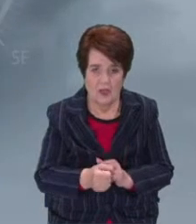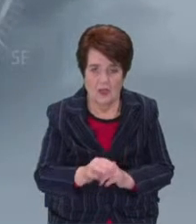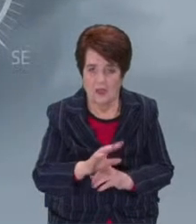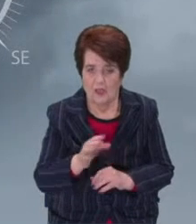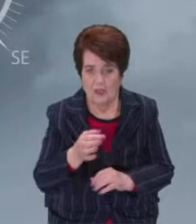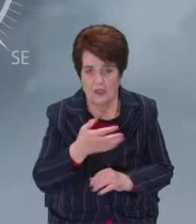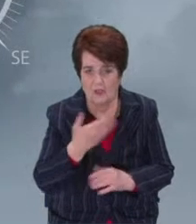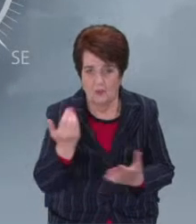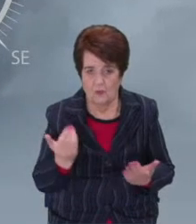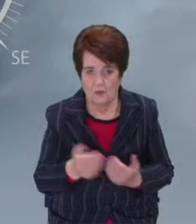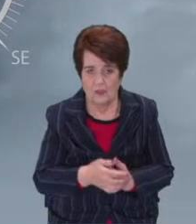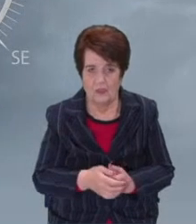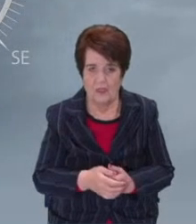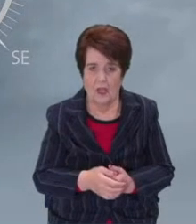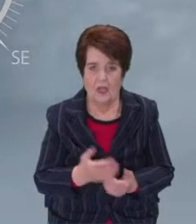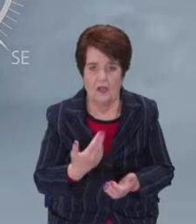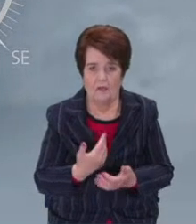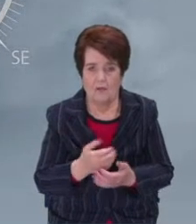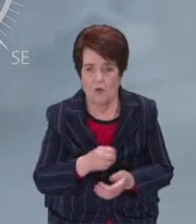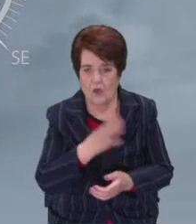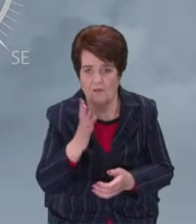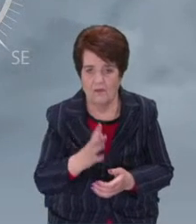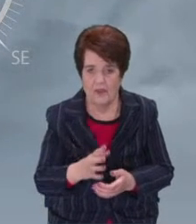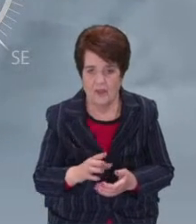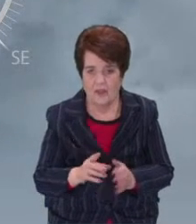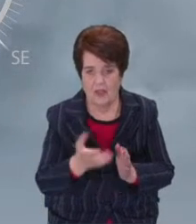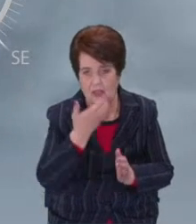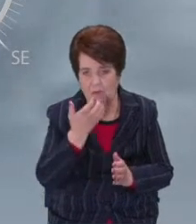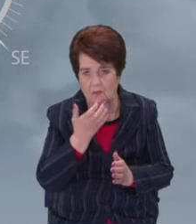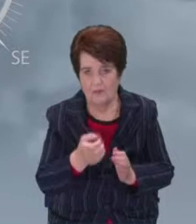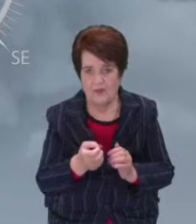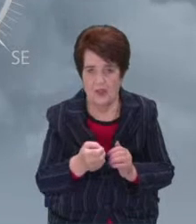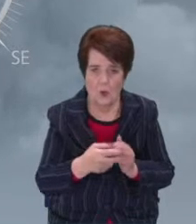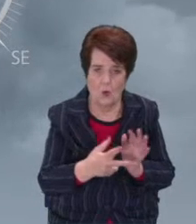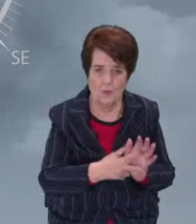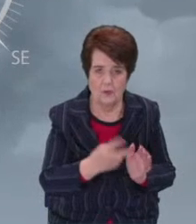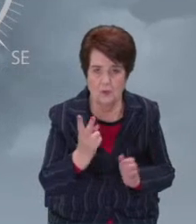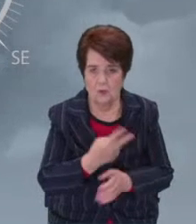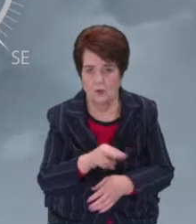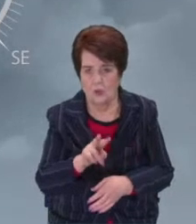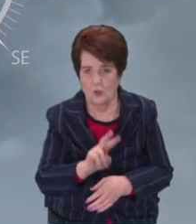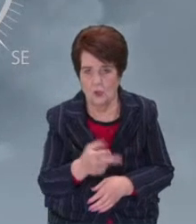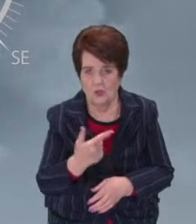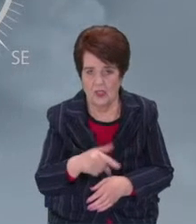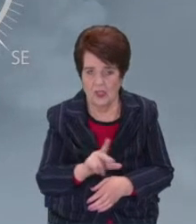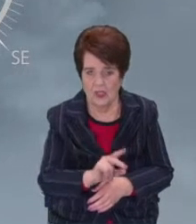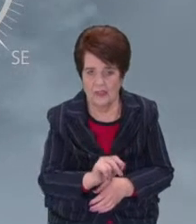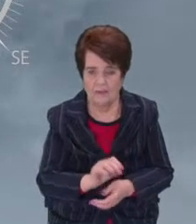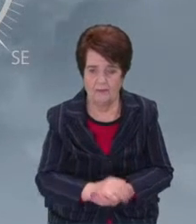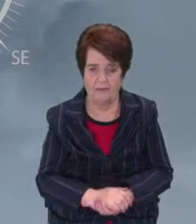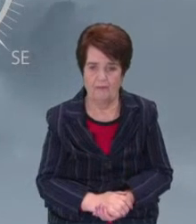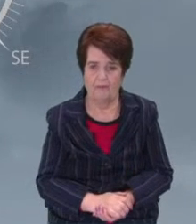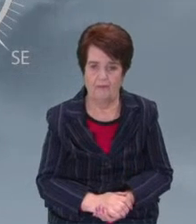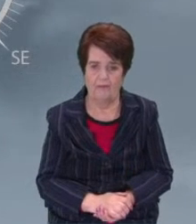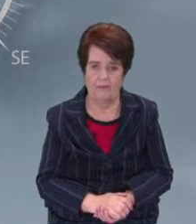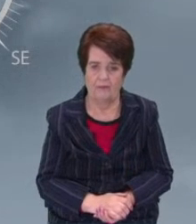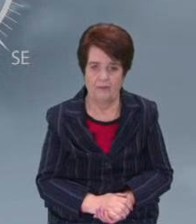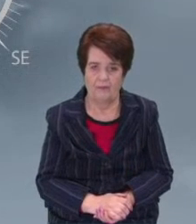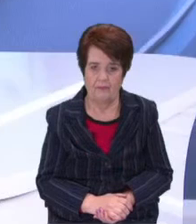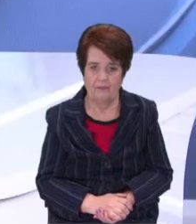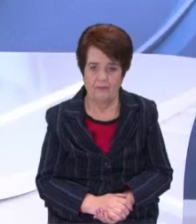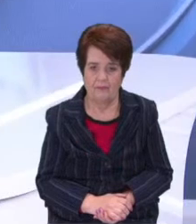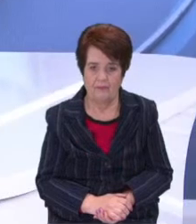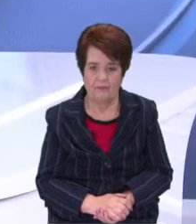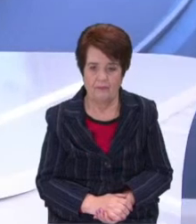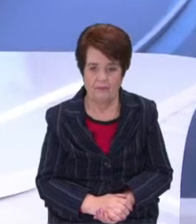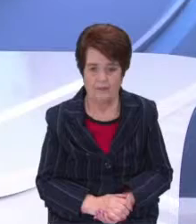ale vremii. Maximile vor fi cuprinse între 18 și 22 de grade Celsius.